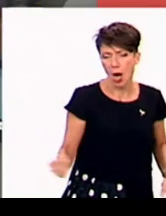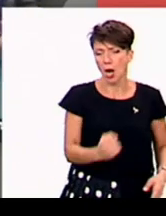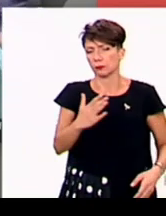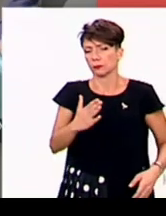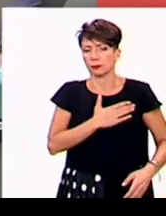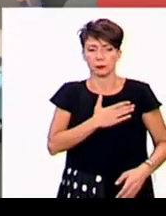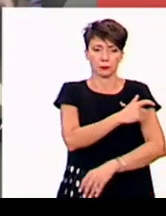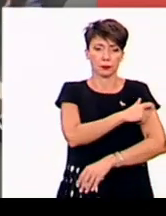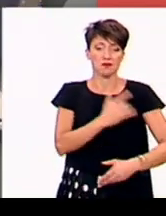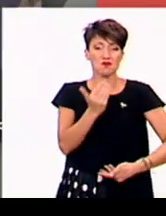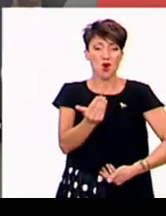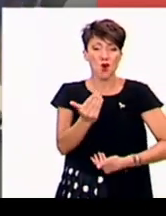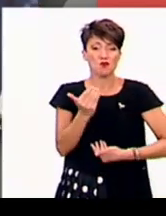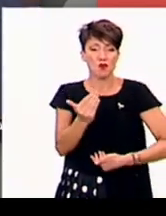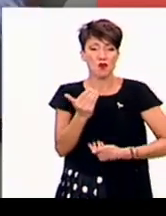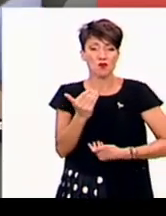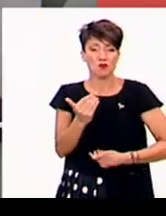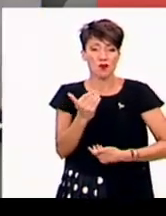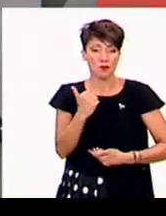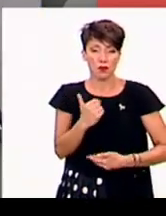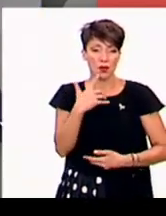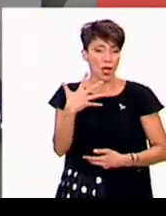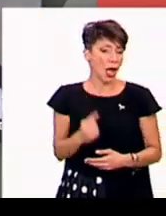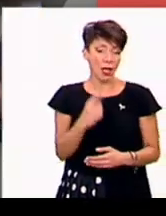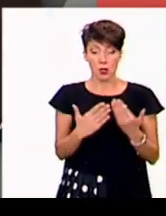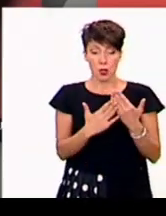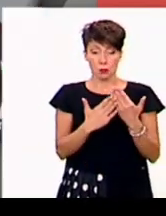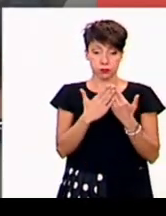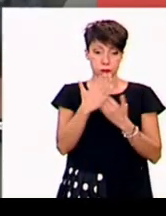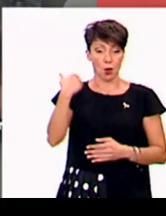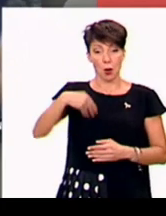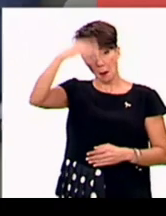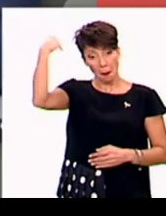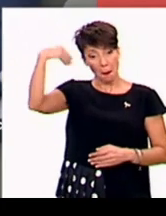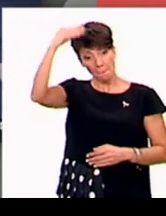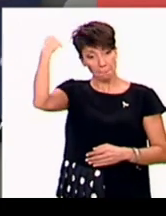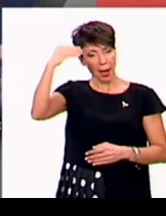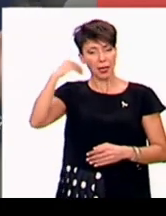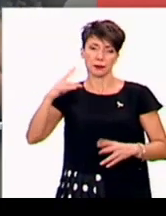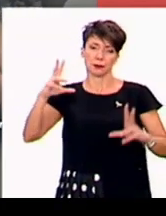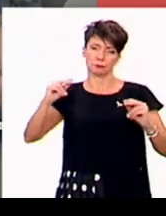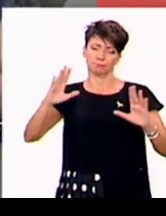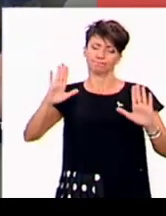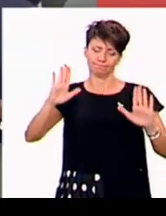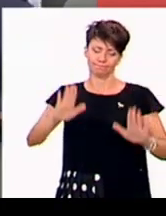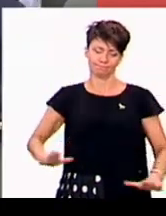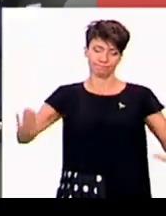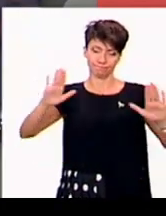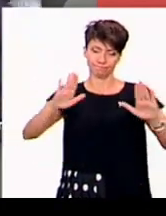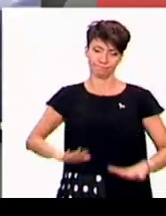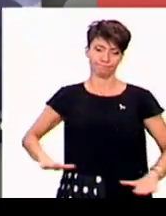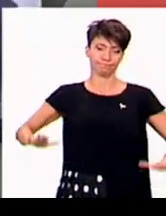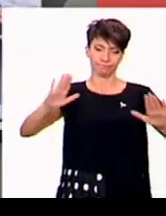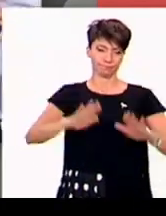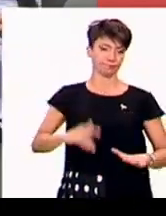των νεκρών βρίσκονται ακόμα και μικρά παιδιά. Νωρίς το πρωί, Παλαιστίνοι αξιωματούχοι συμφώνησαν κατάπαυση του πυρός με το Ισραήλ